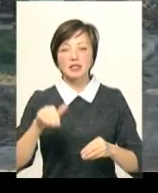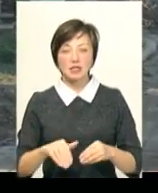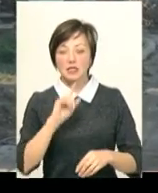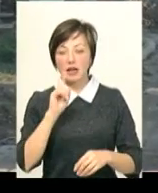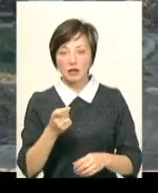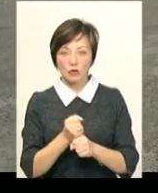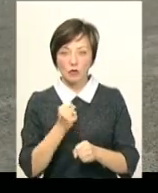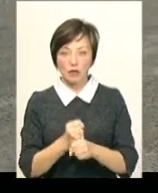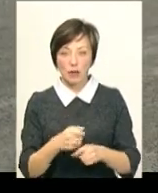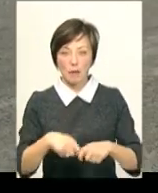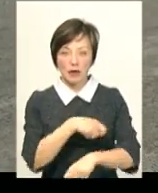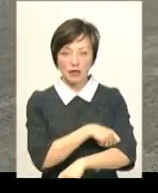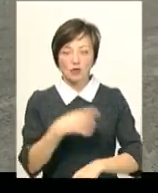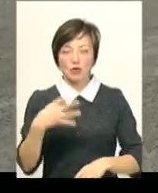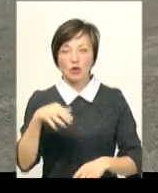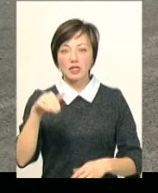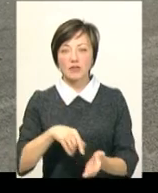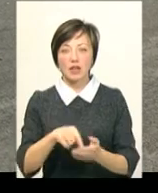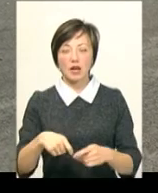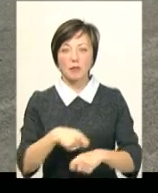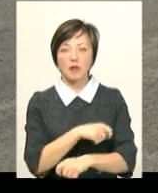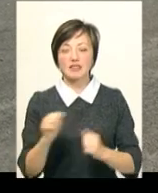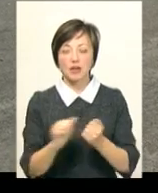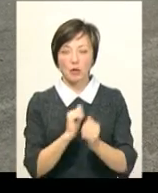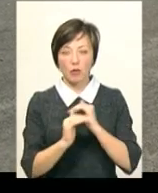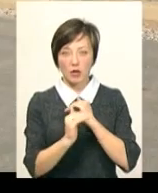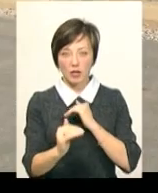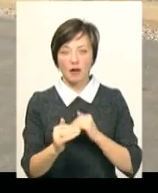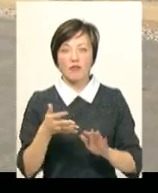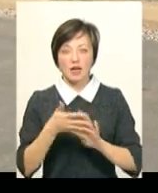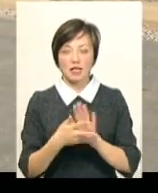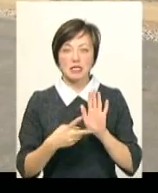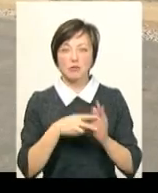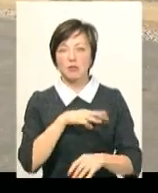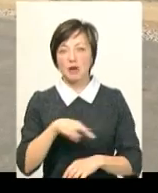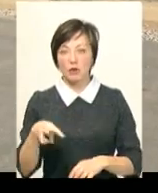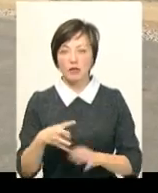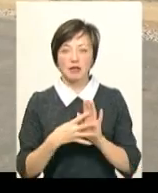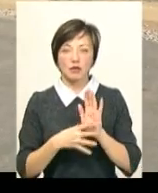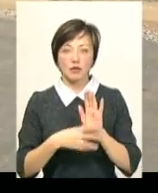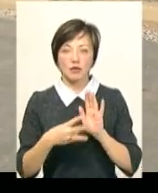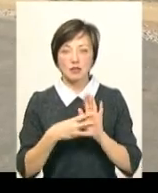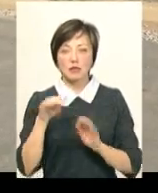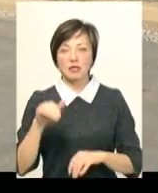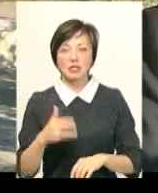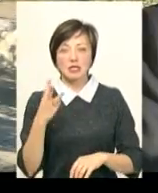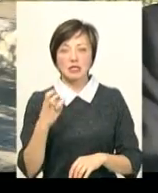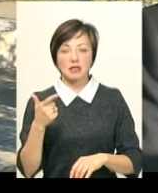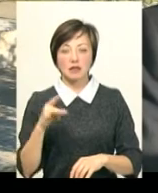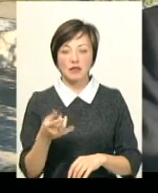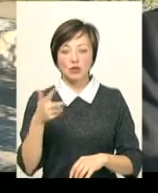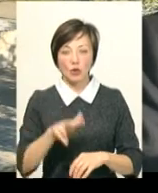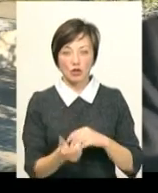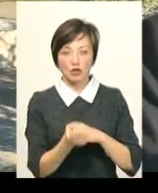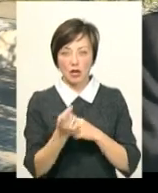автошляхів та зробили 40 тисяч квадратних метрів доріг з твердим покриттям, на що витратили 7 мільйонів та 98 тисяч 300 гривень з 3